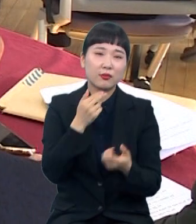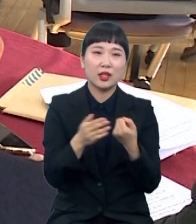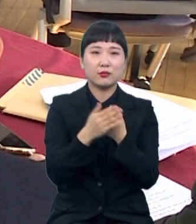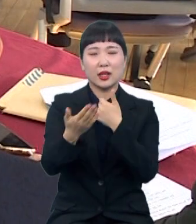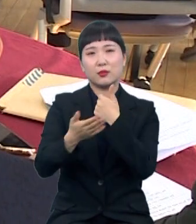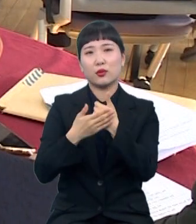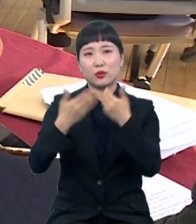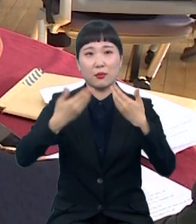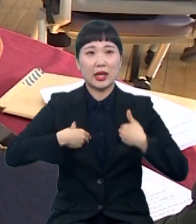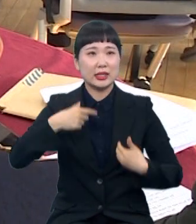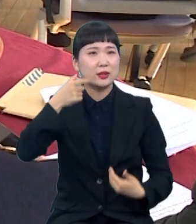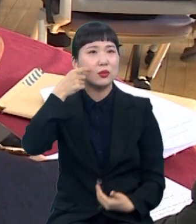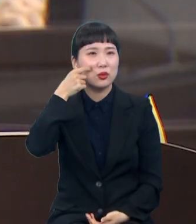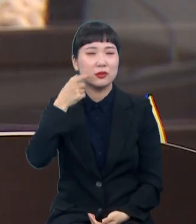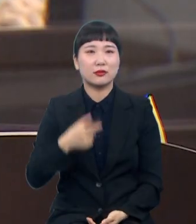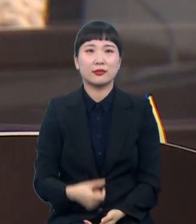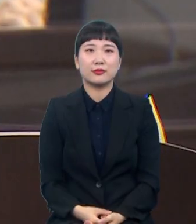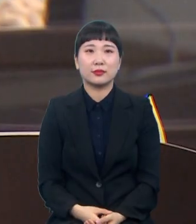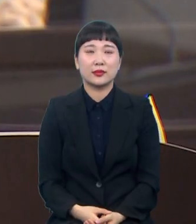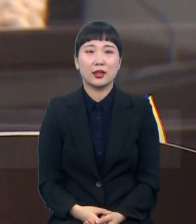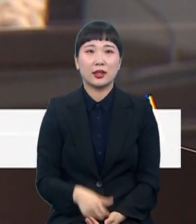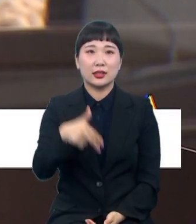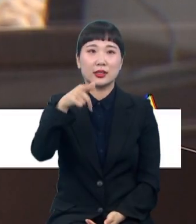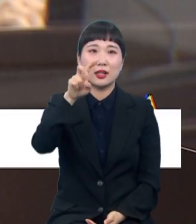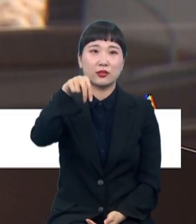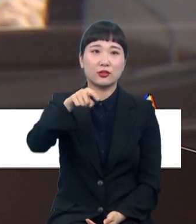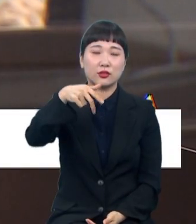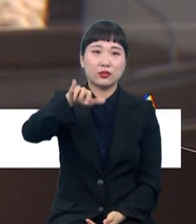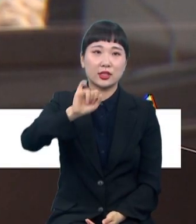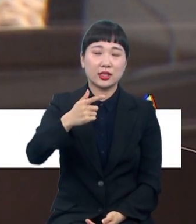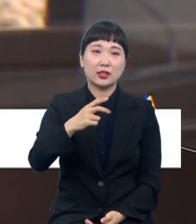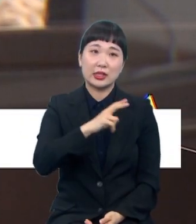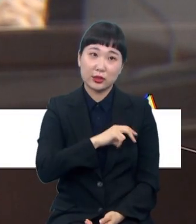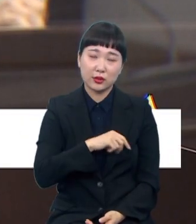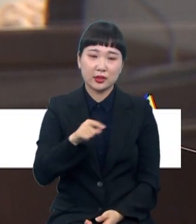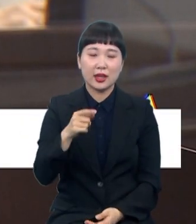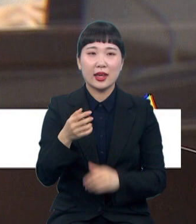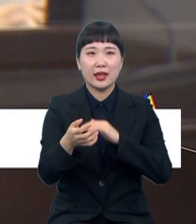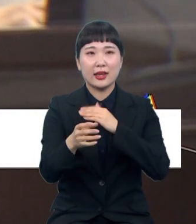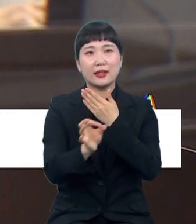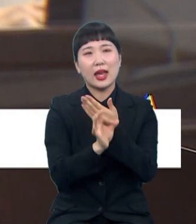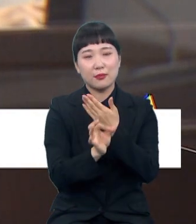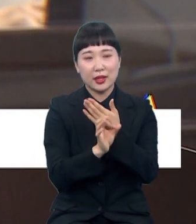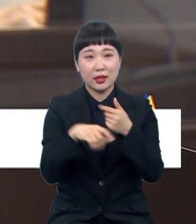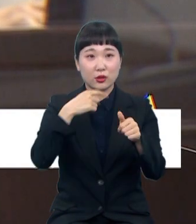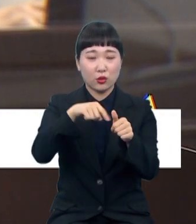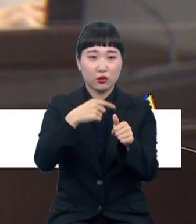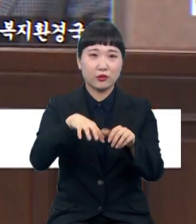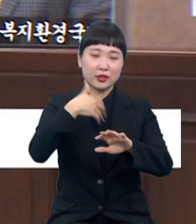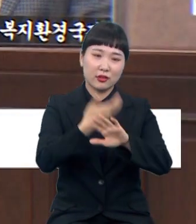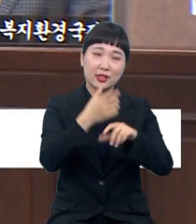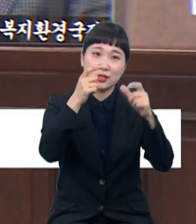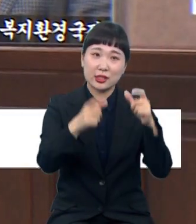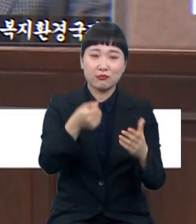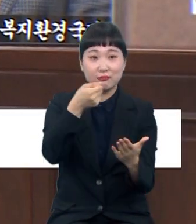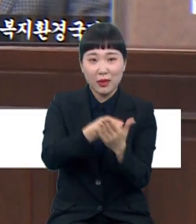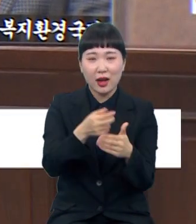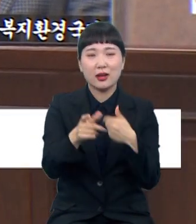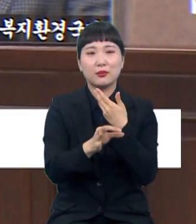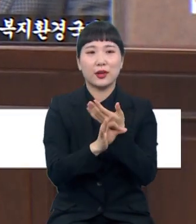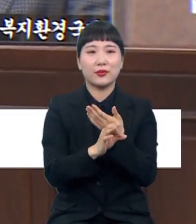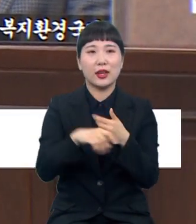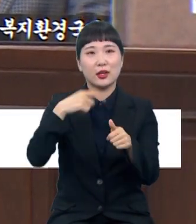것에 대한 지적도 나왔습니다. 장수진 의원은 대안으로 예비교육혁신지구로 지정하면 교육청의 지원을 받을 수